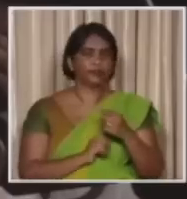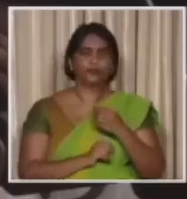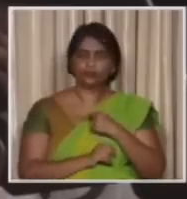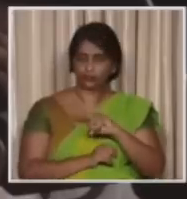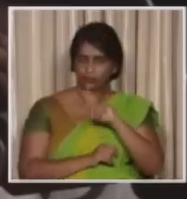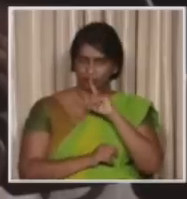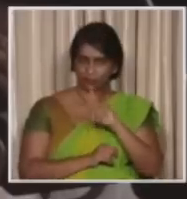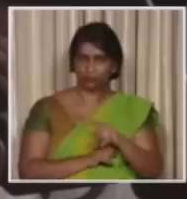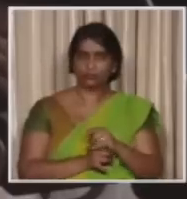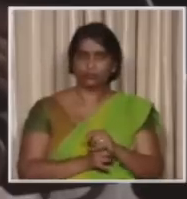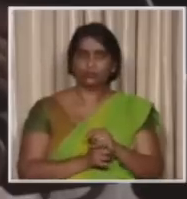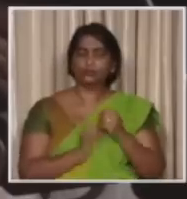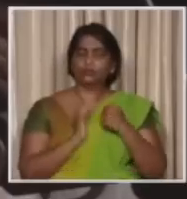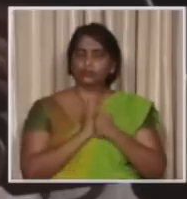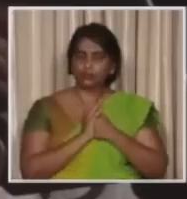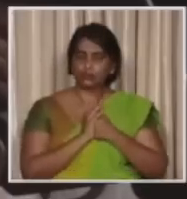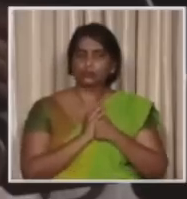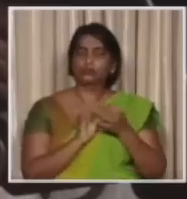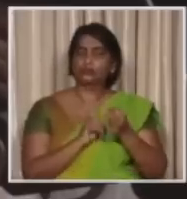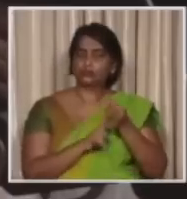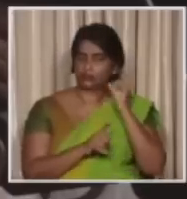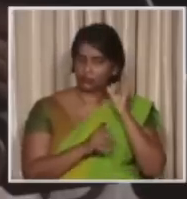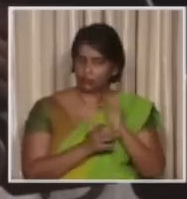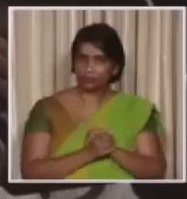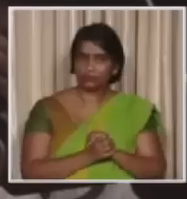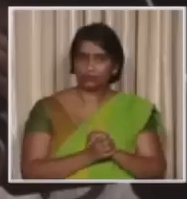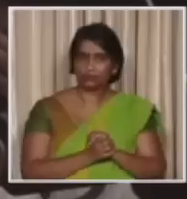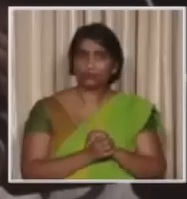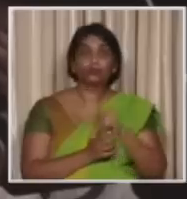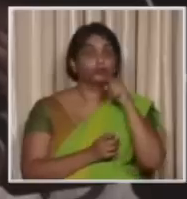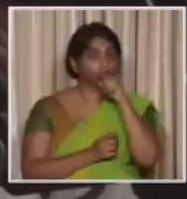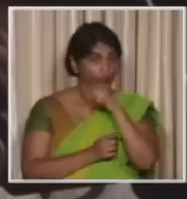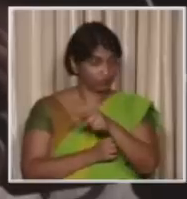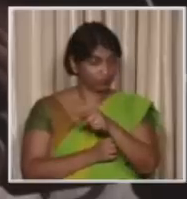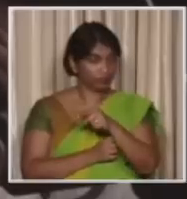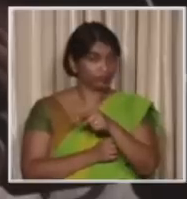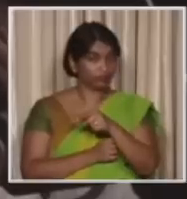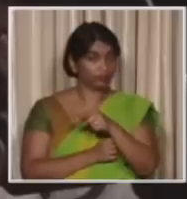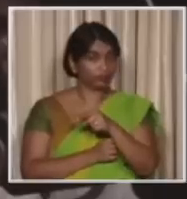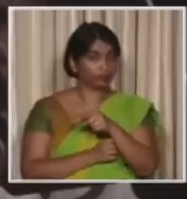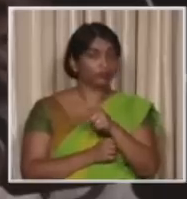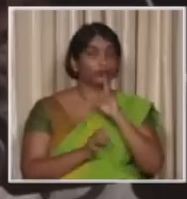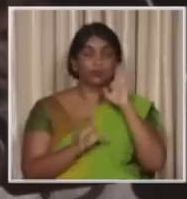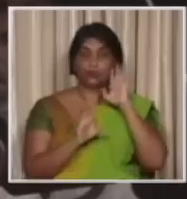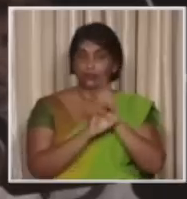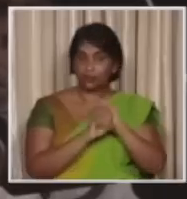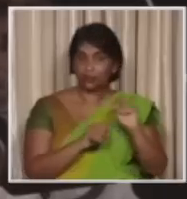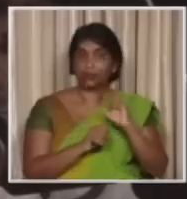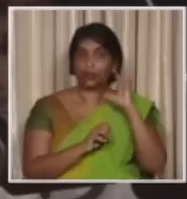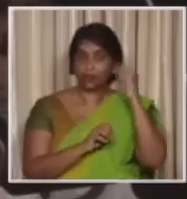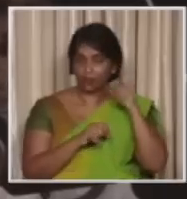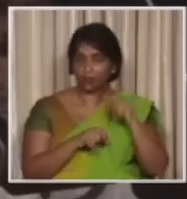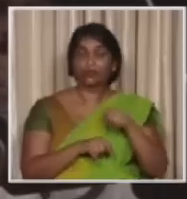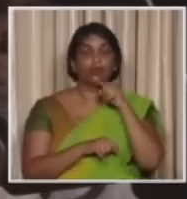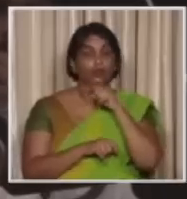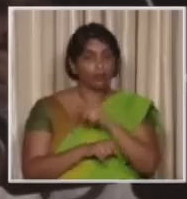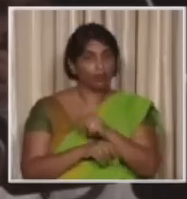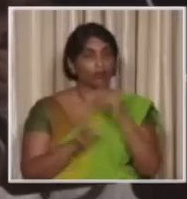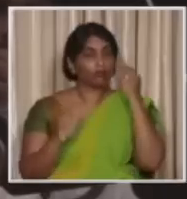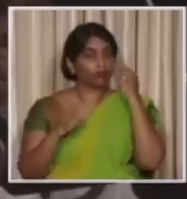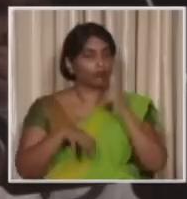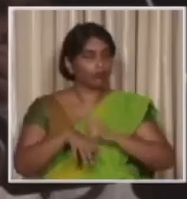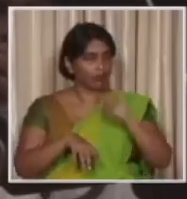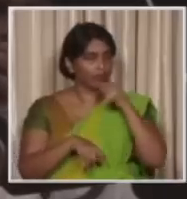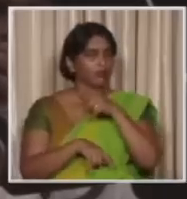කියනවා ගරු සභාපතිතුමනි, එතුමා මේ ප්‍රකාශයේ ප්‍රතිඵලයක් වශයෙන් එතුමාත් අවධානයකට